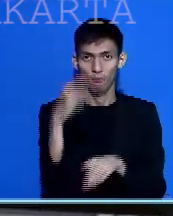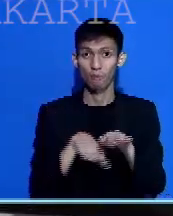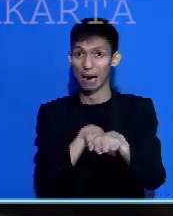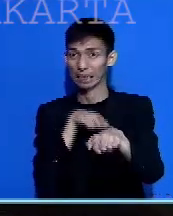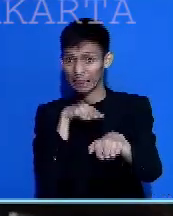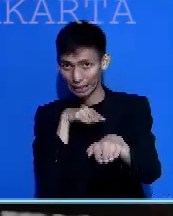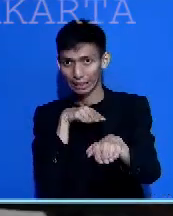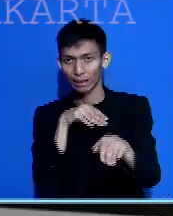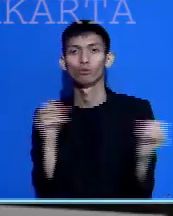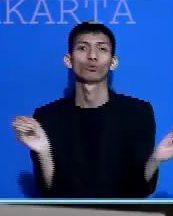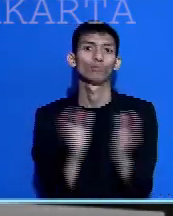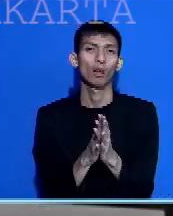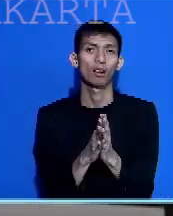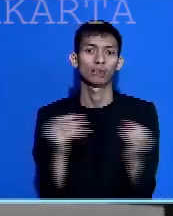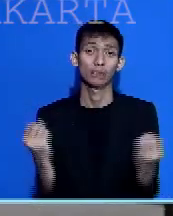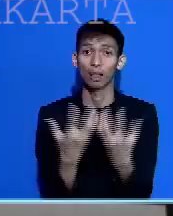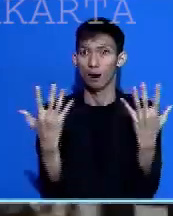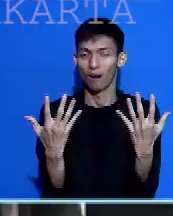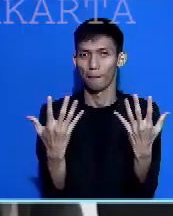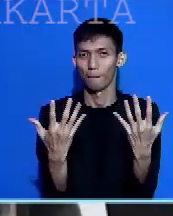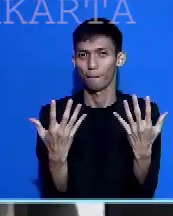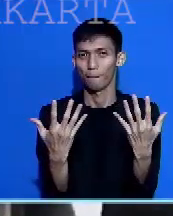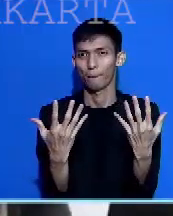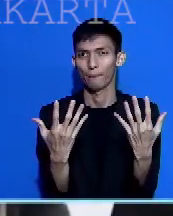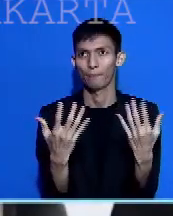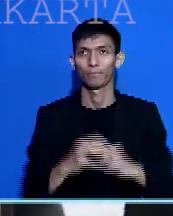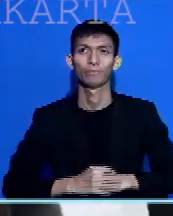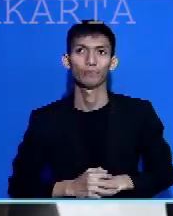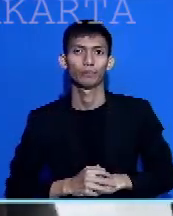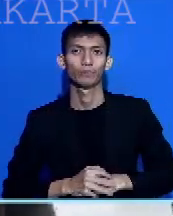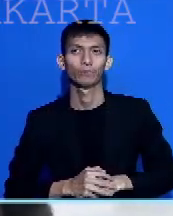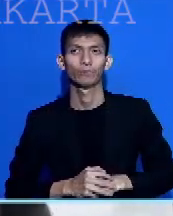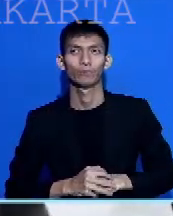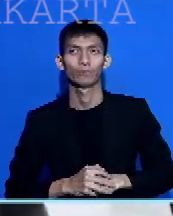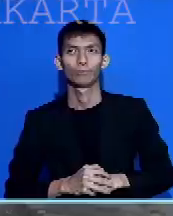dan kecelakaan di Jalan Raya demikian JAT Hadi melapor dari Kulon brogo